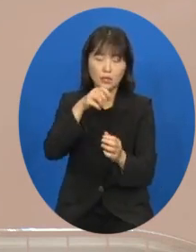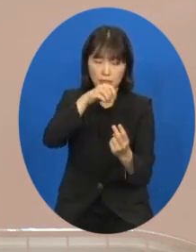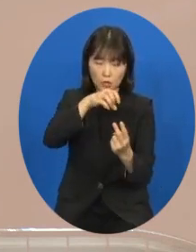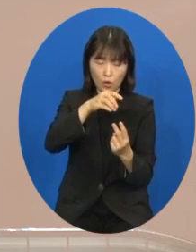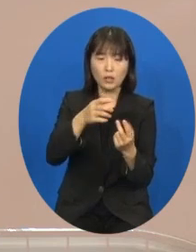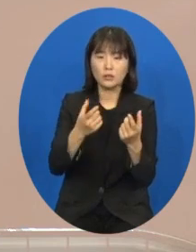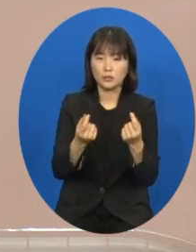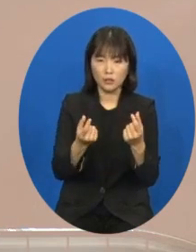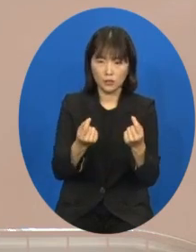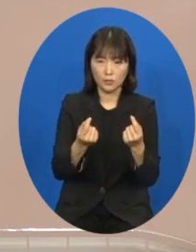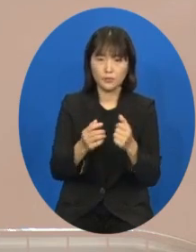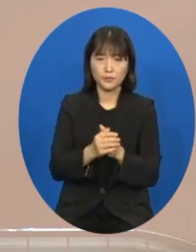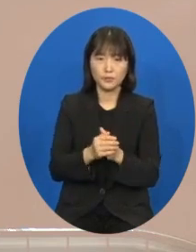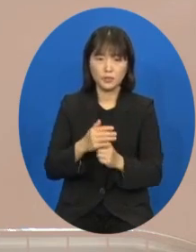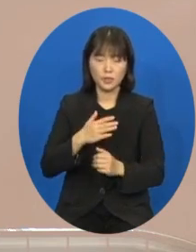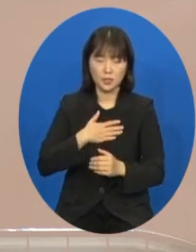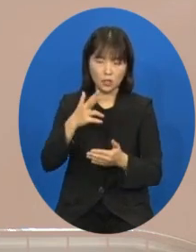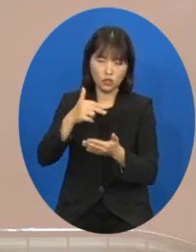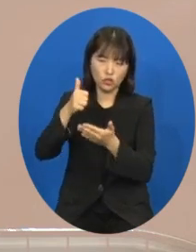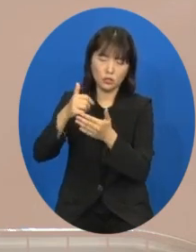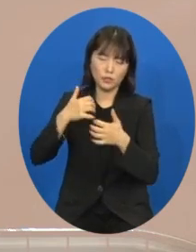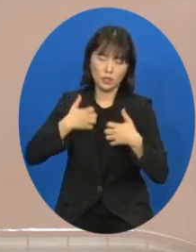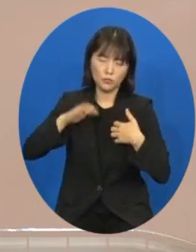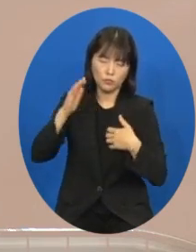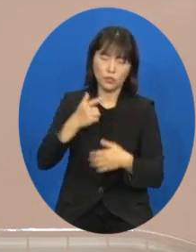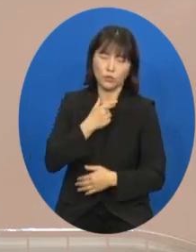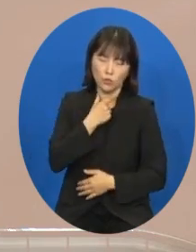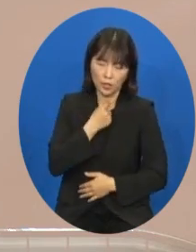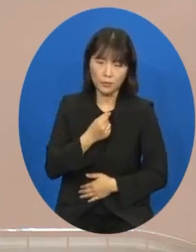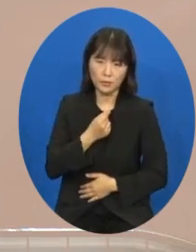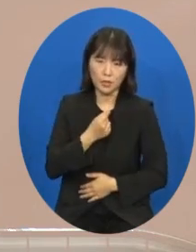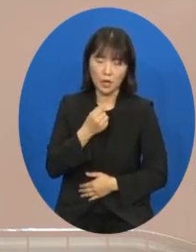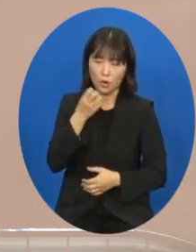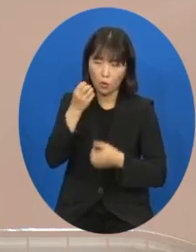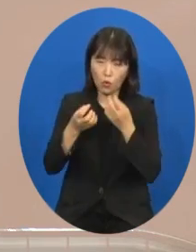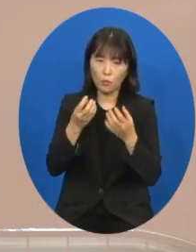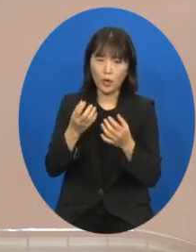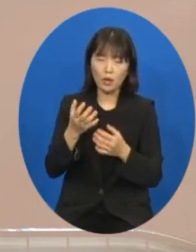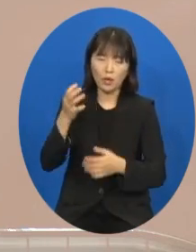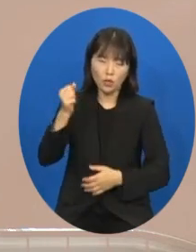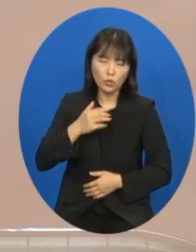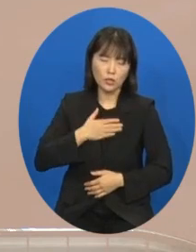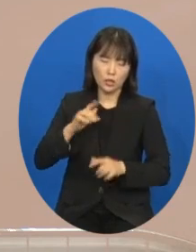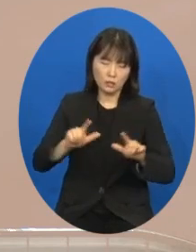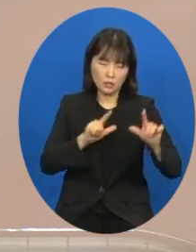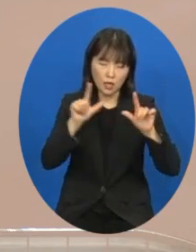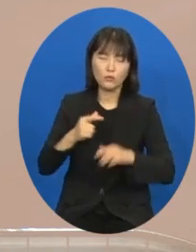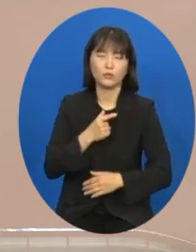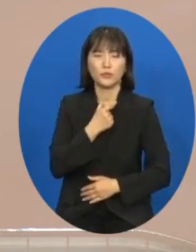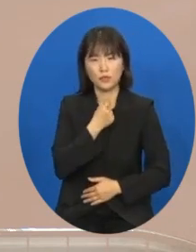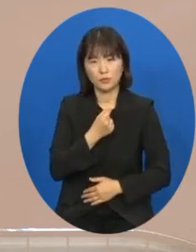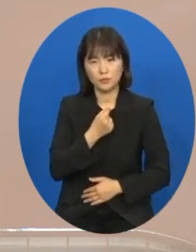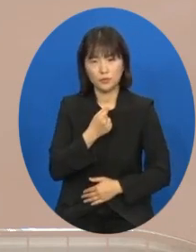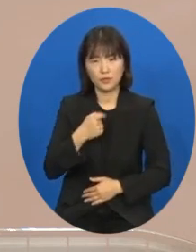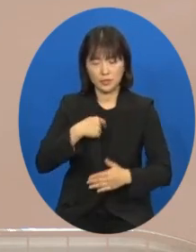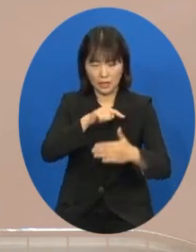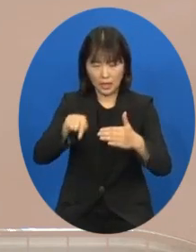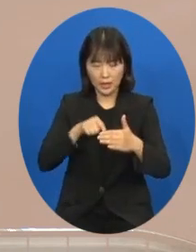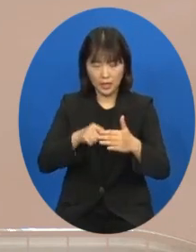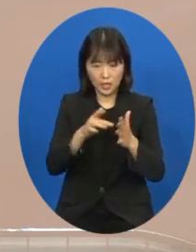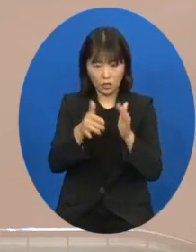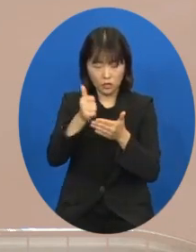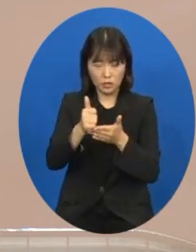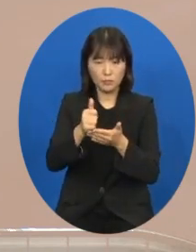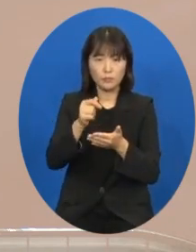요한처럼 나 주님의 기쁨 되기 원합니다. 그 고백으로 제가 살아보고 싶습니다. 제 속에 예수님 한